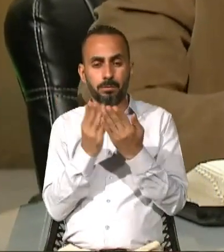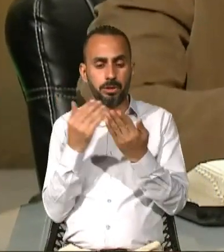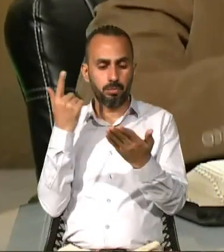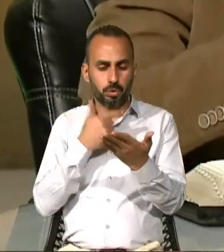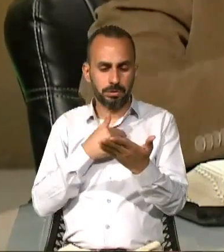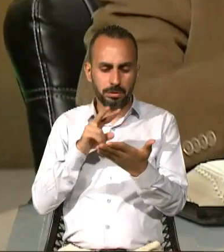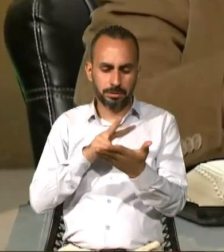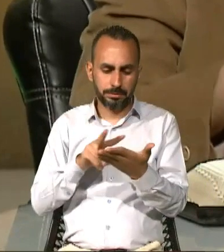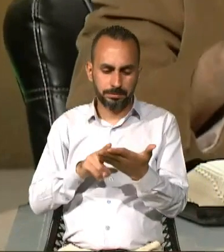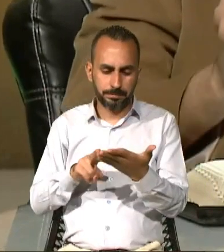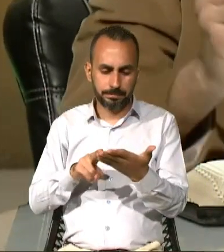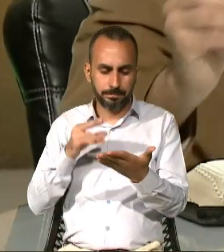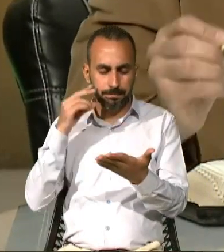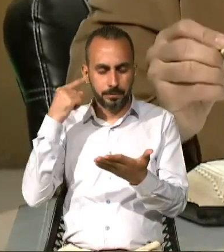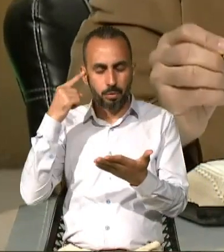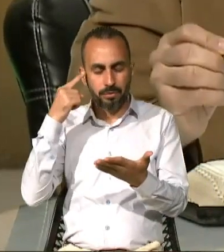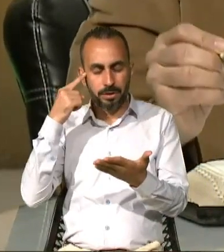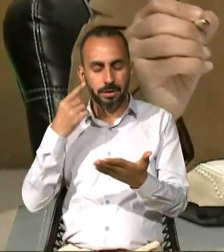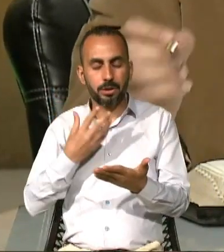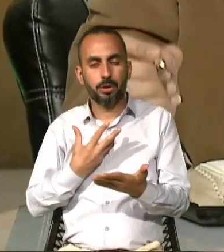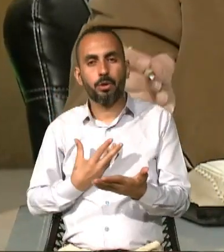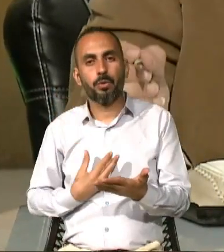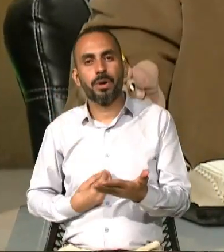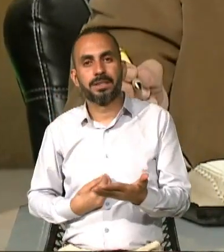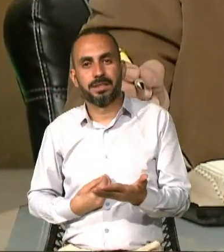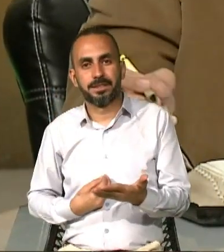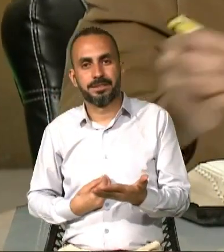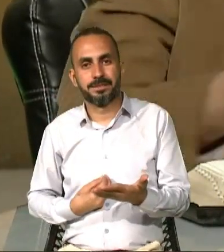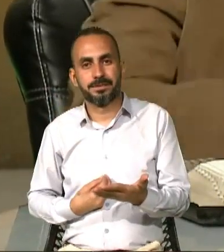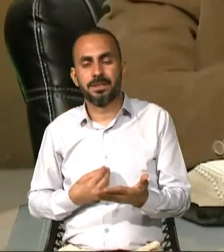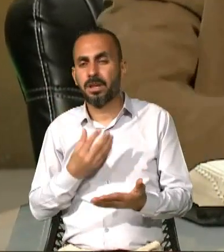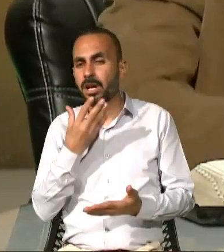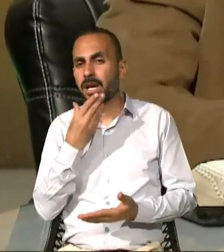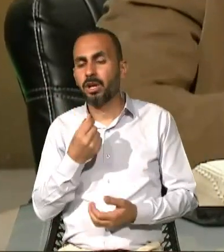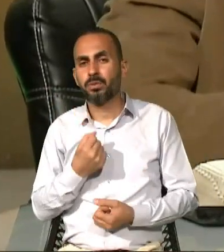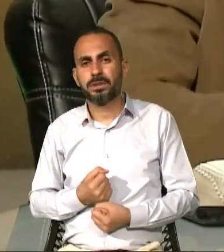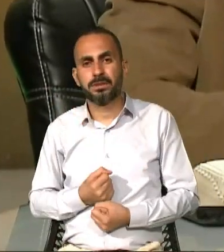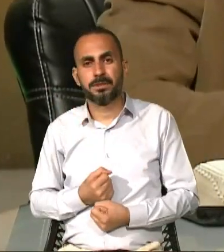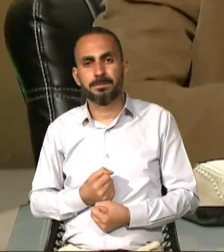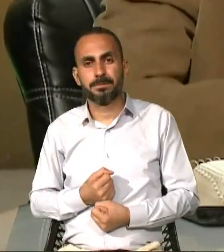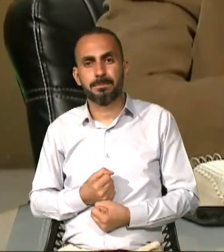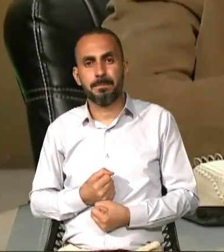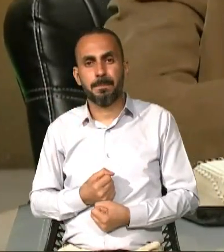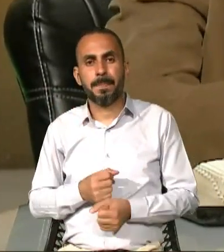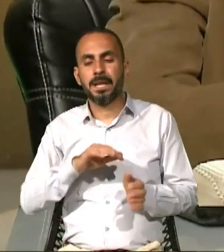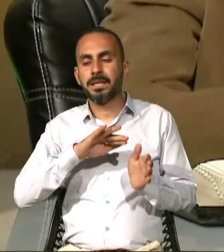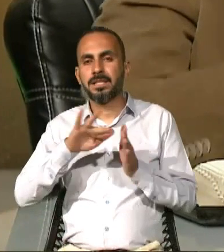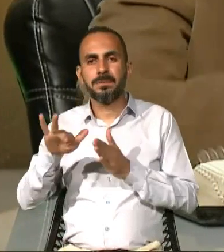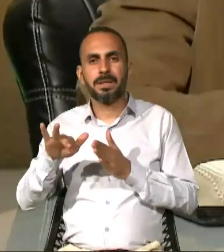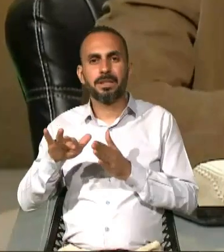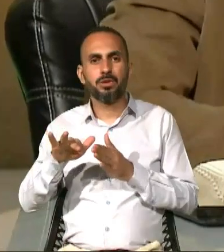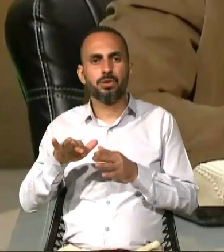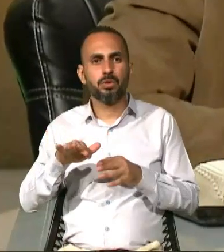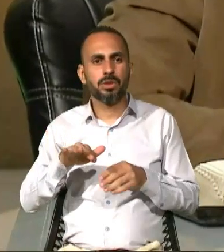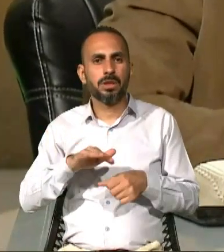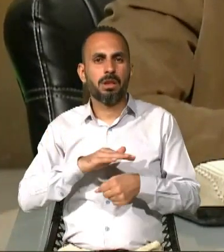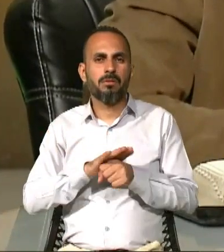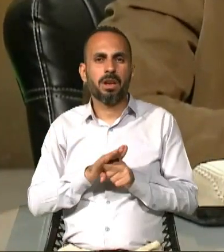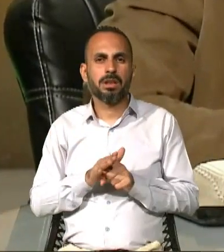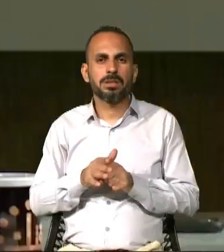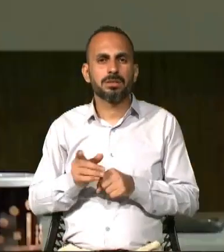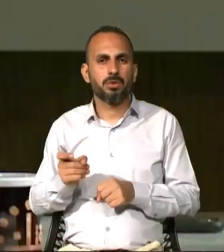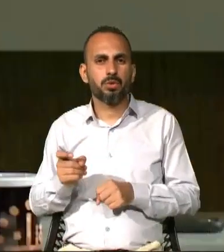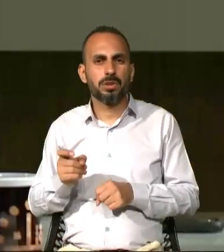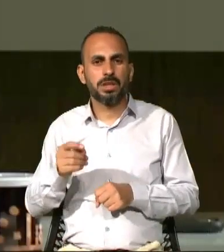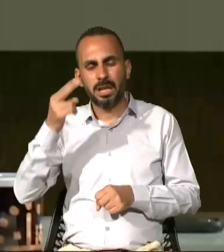وقت جميل. بلاش ندخل نفسنا في حواري مش مشيئة الله. قصد الله انه يدينا هدوء. طيب